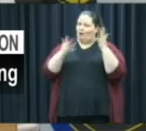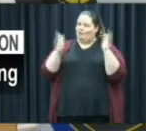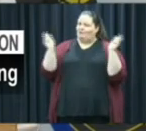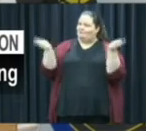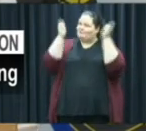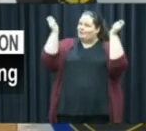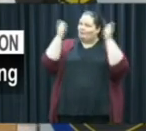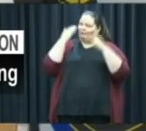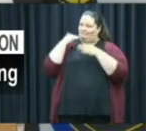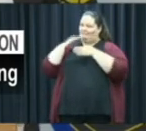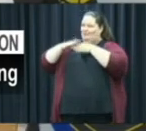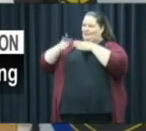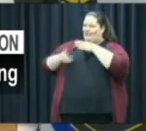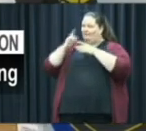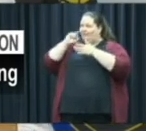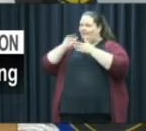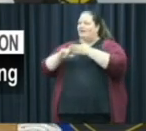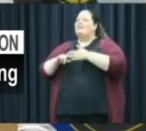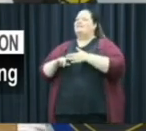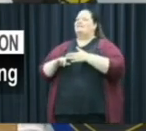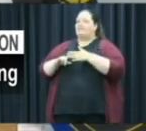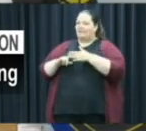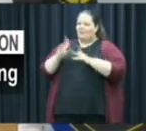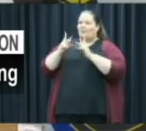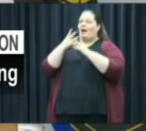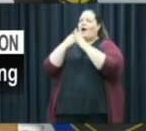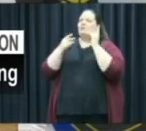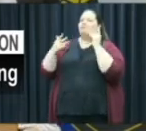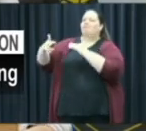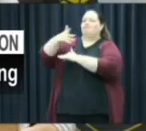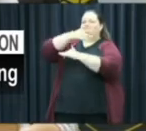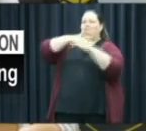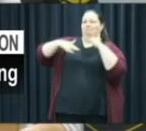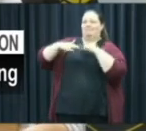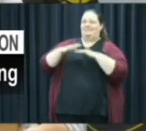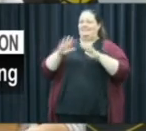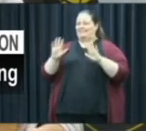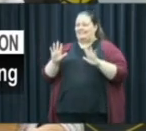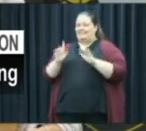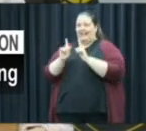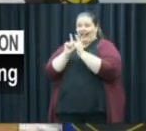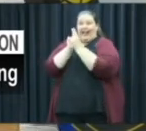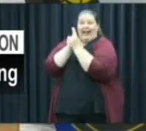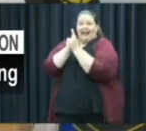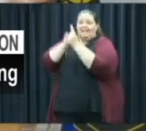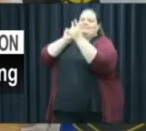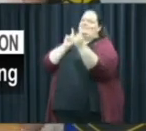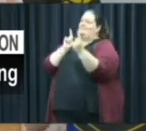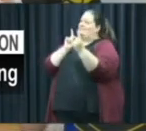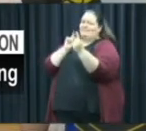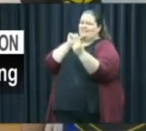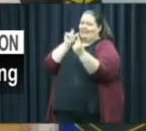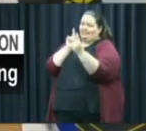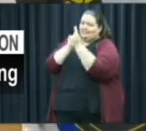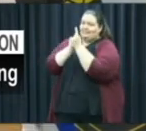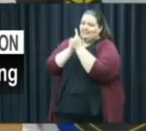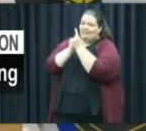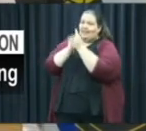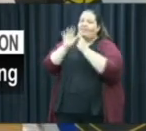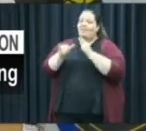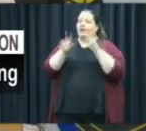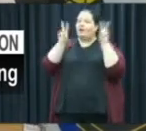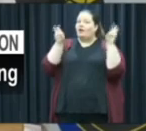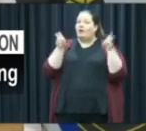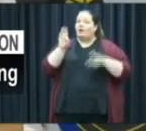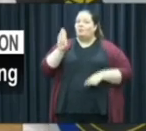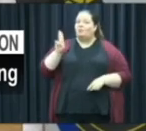that over the weekend, that there have been people out and about that perhaps may not have been socially distancing within their bubbles, but we'll talk